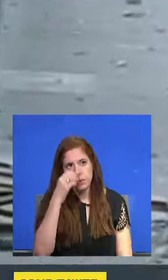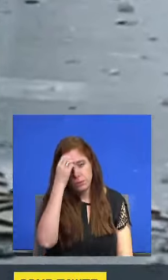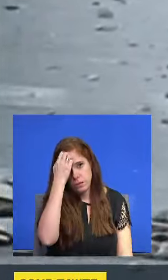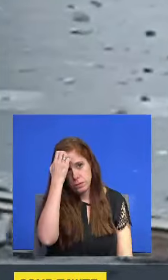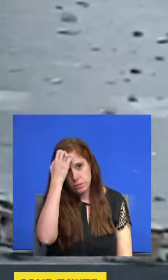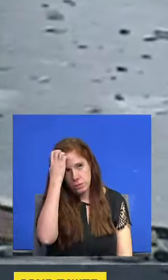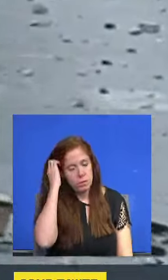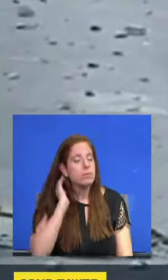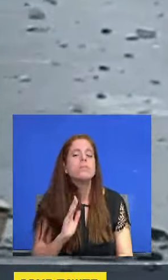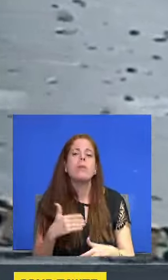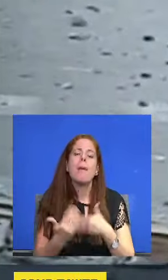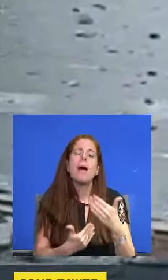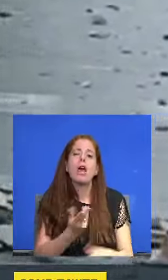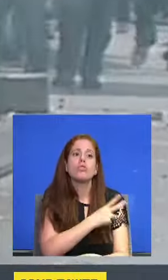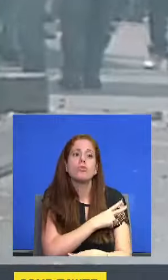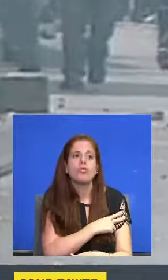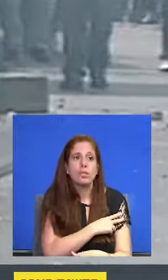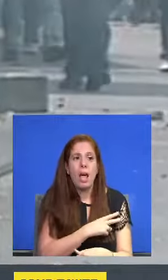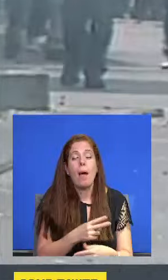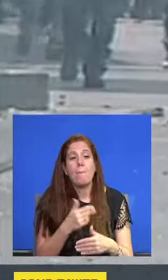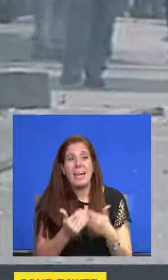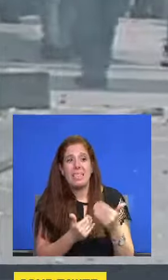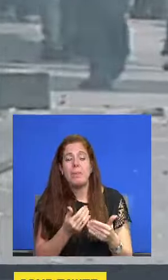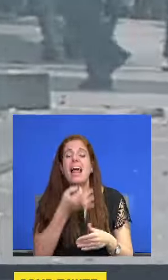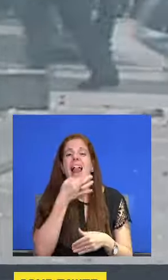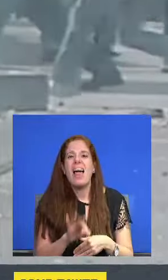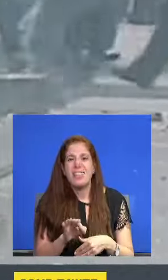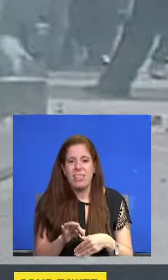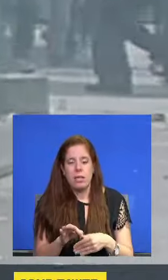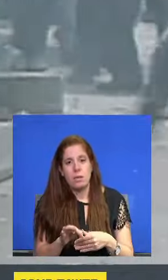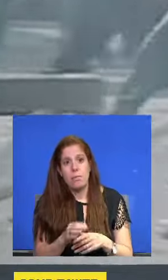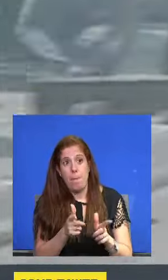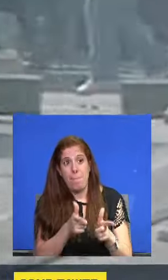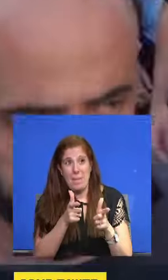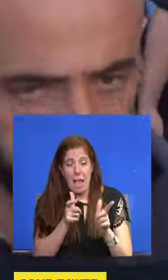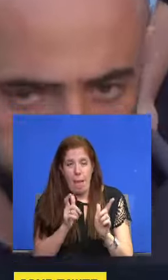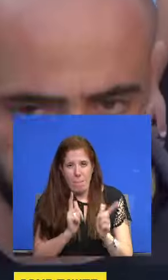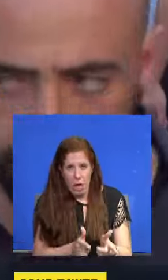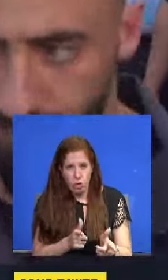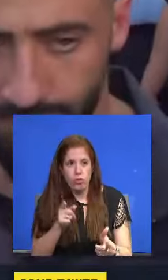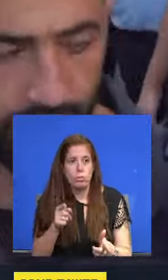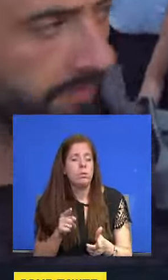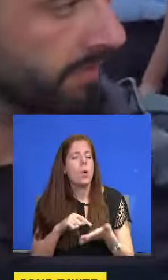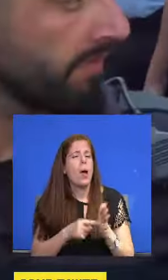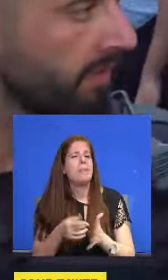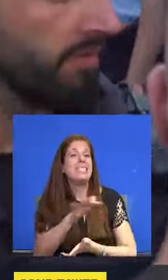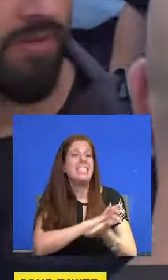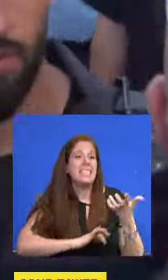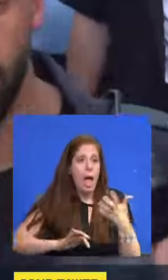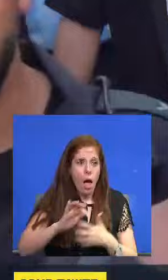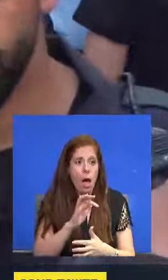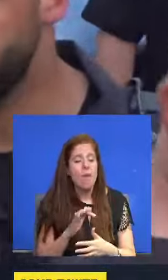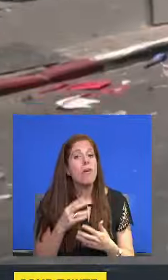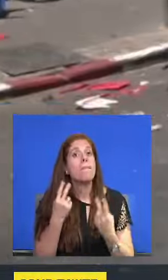המהלך שהמשטרה מקדמת להתיר פתיחה באש נגד חוסמי כבישים, כפי שנחשף אמש בכאן חדשות, מעורר סערה ובעיקר